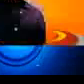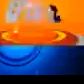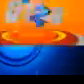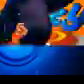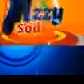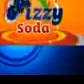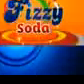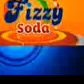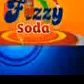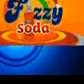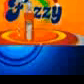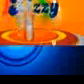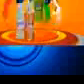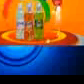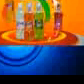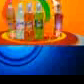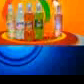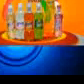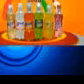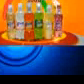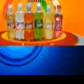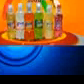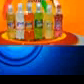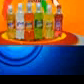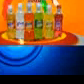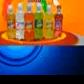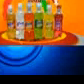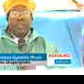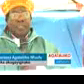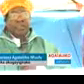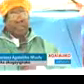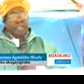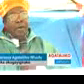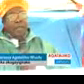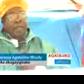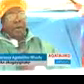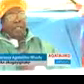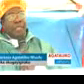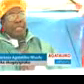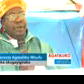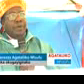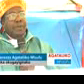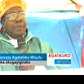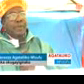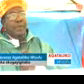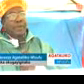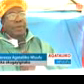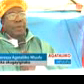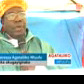wamu ne soda the ultimate refreshment zituuka essaawa ennya